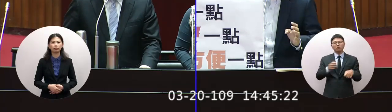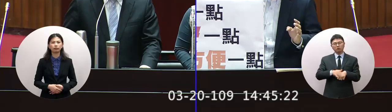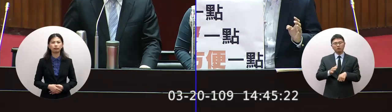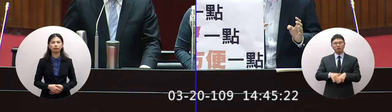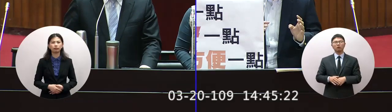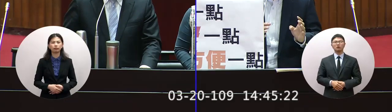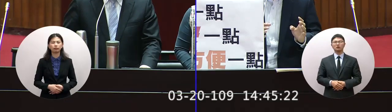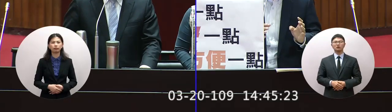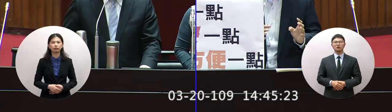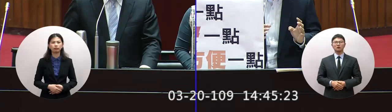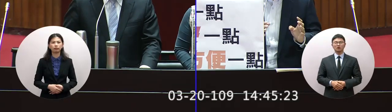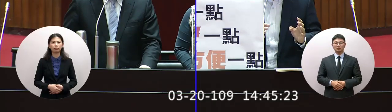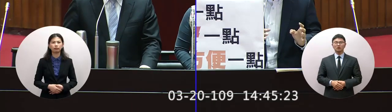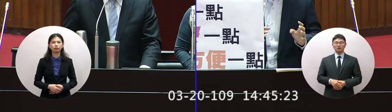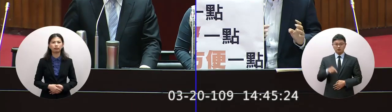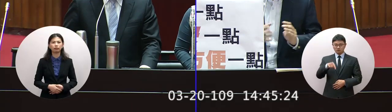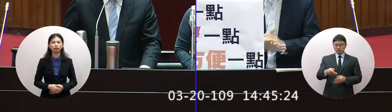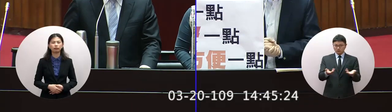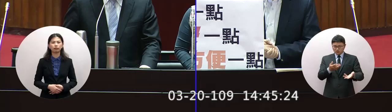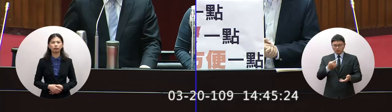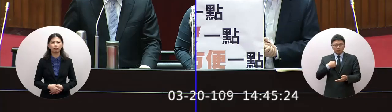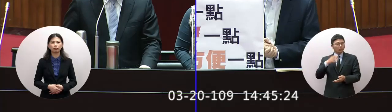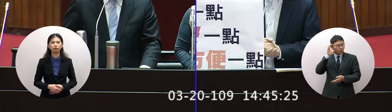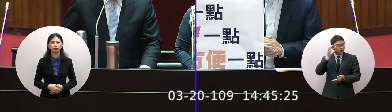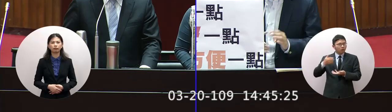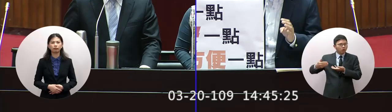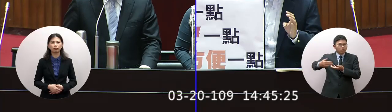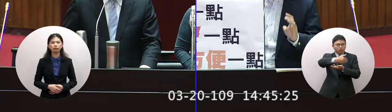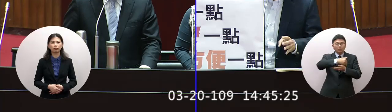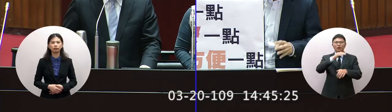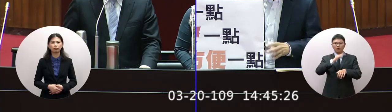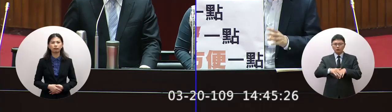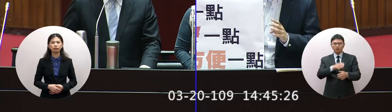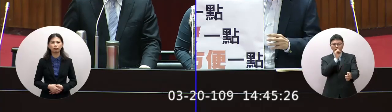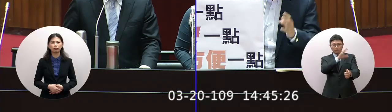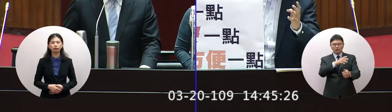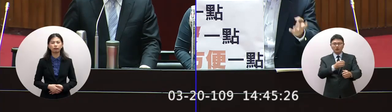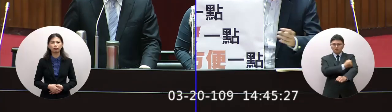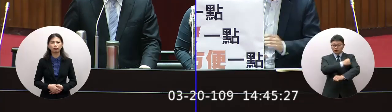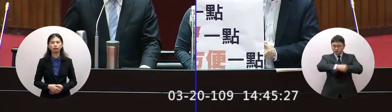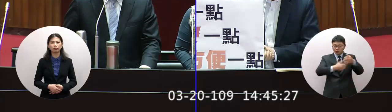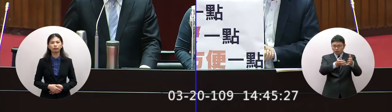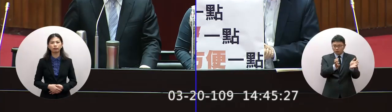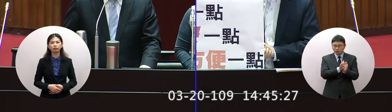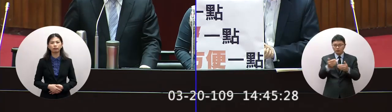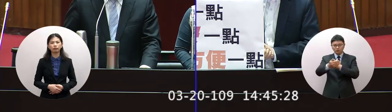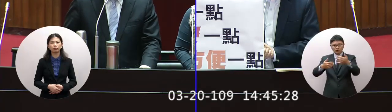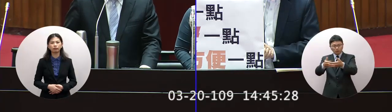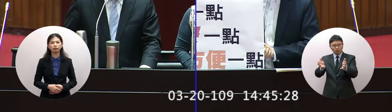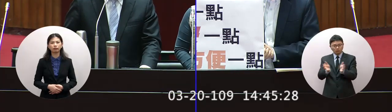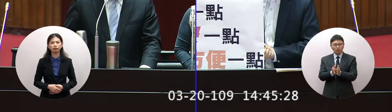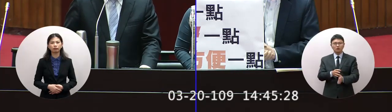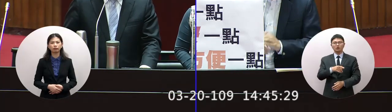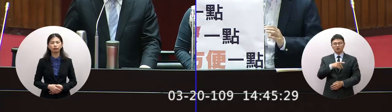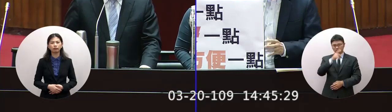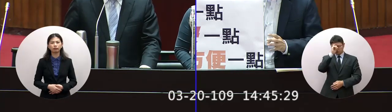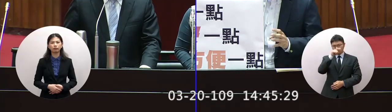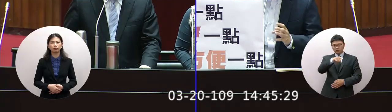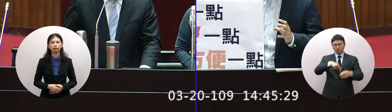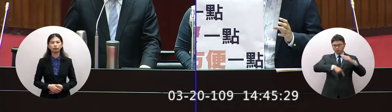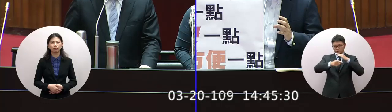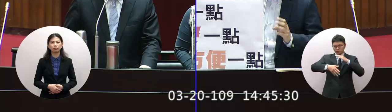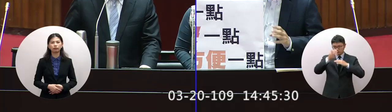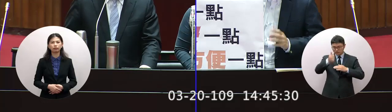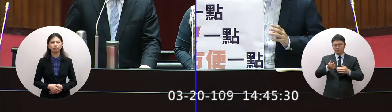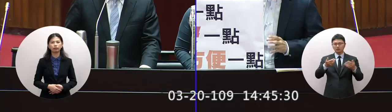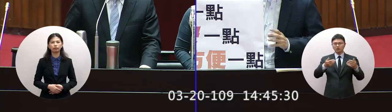了哈。那我会把这些案子的相关内容都收集起来之后，也请我们劳动部啦、交通部啦，我们院长这边能够多多来关心一下，因为目前